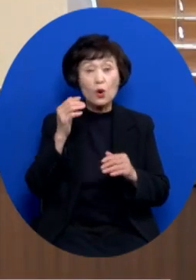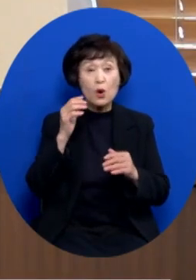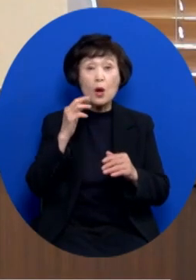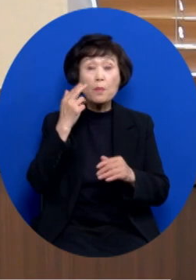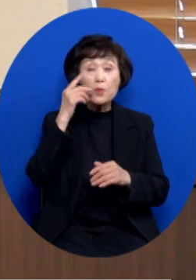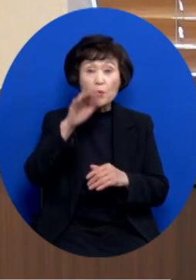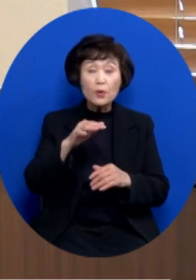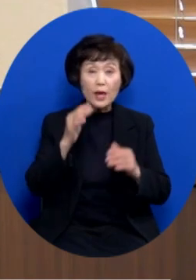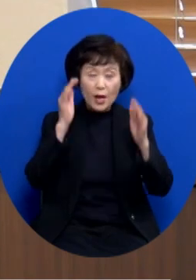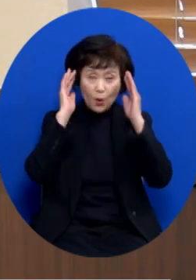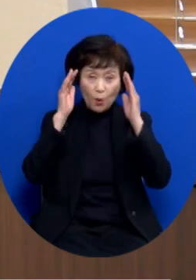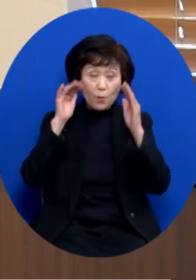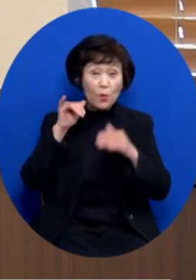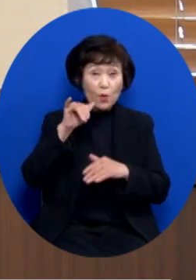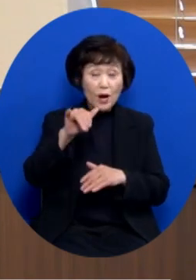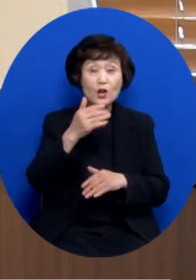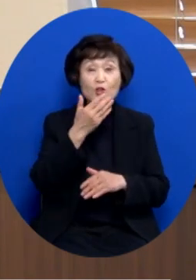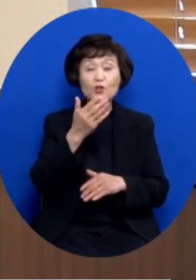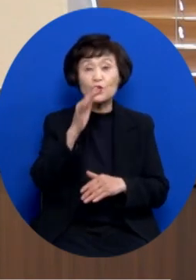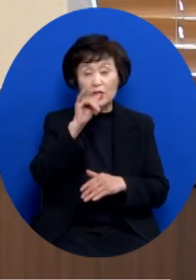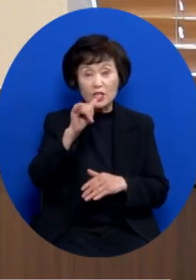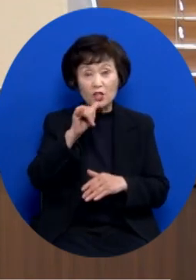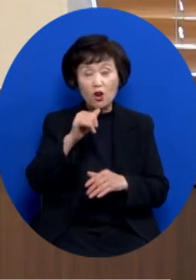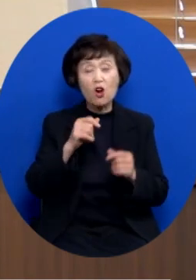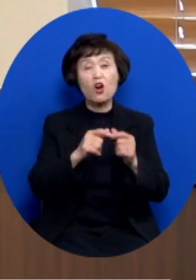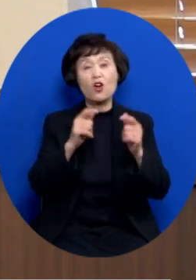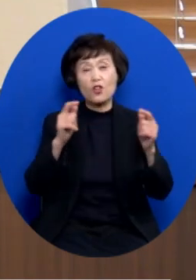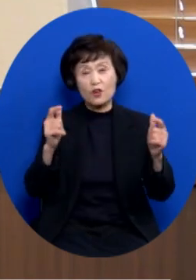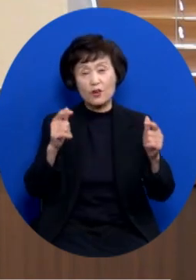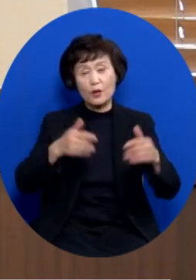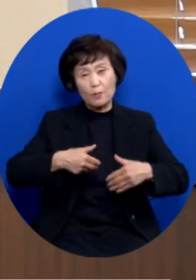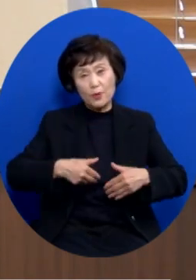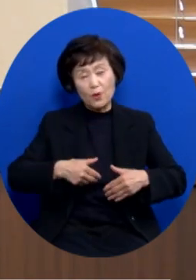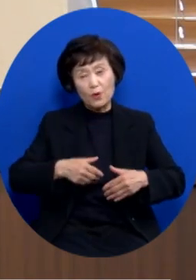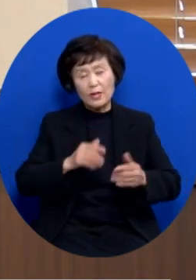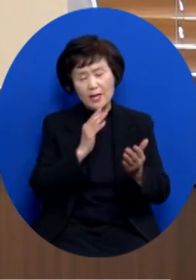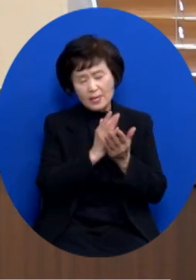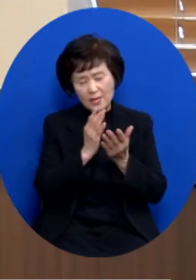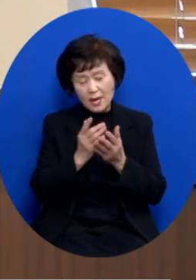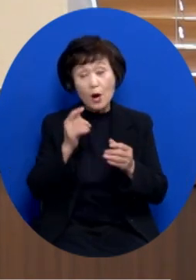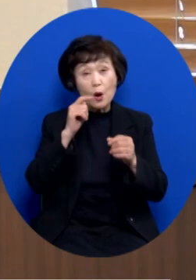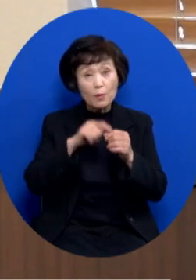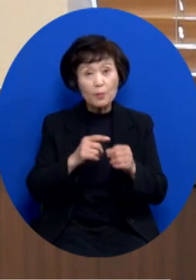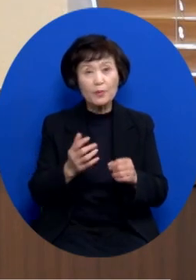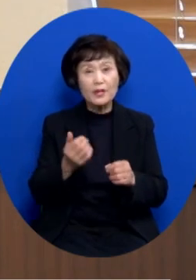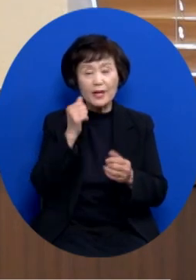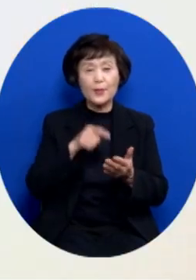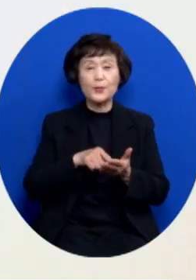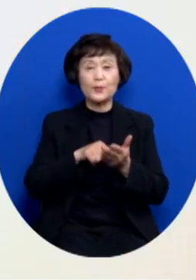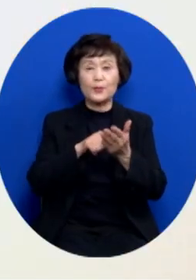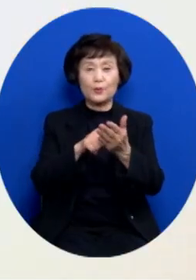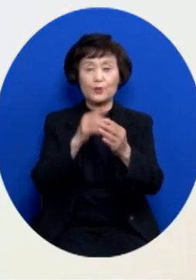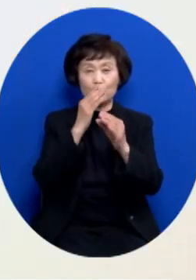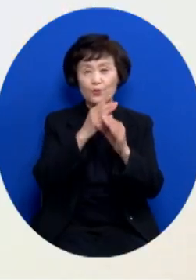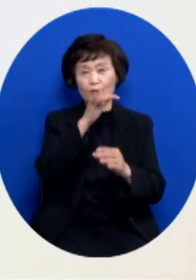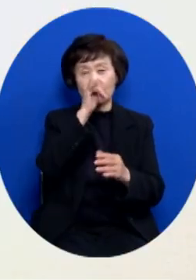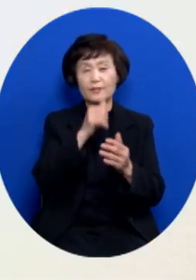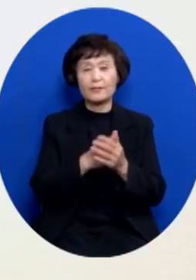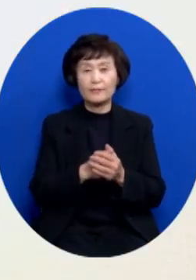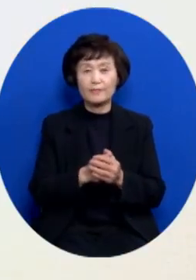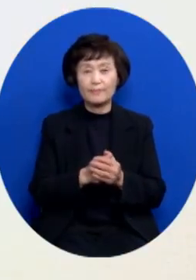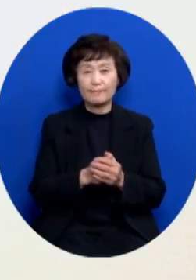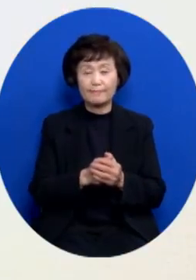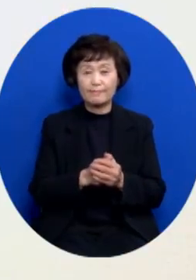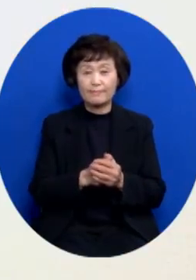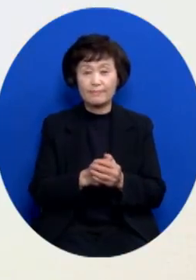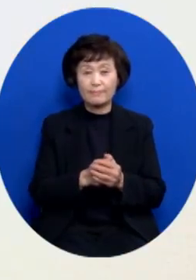더 활성화해야 되겠다. 이런 다양한 목표를 세우고 추진하고자 합니다. 학생 수급에